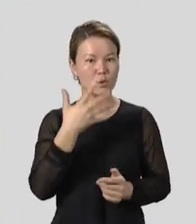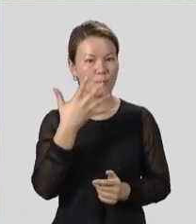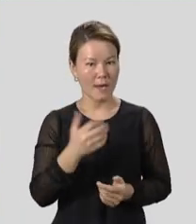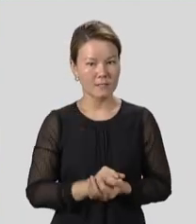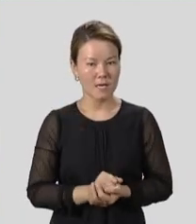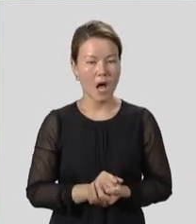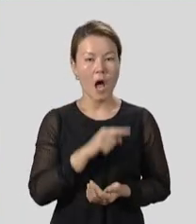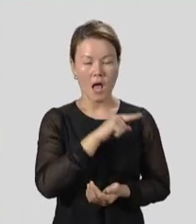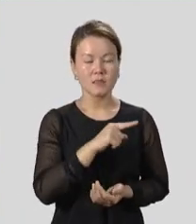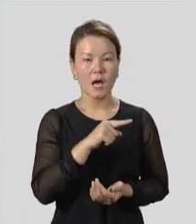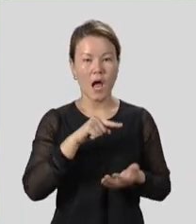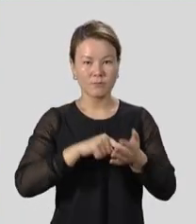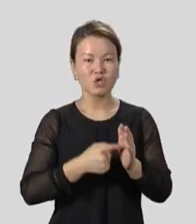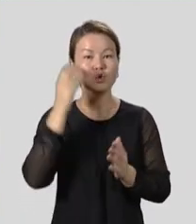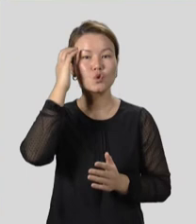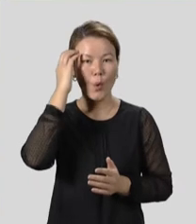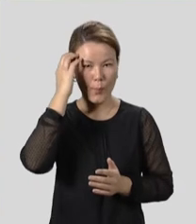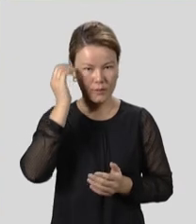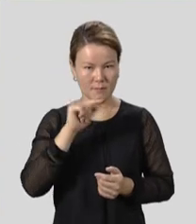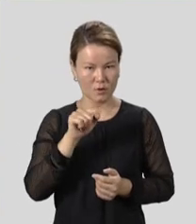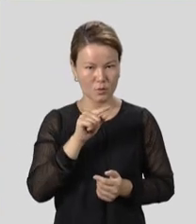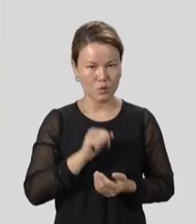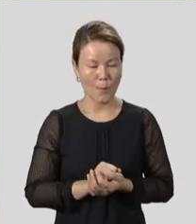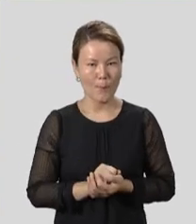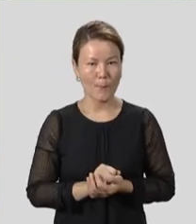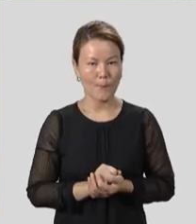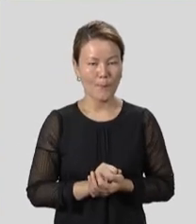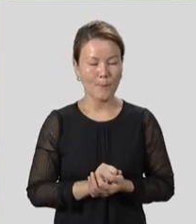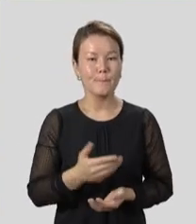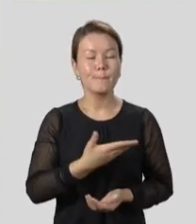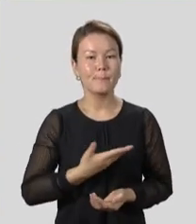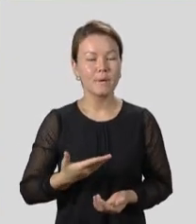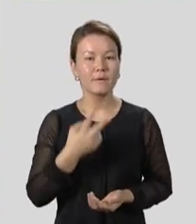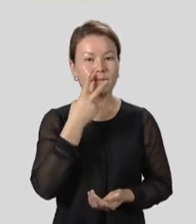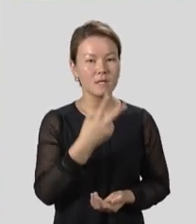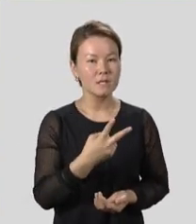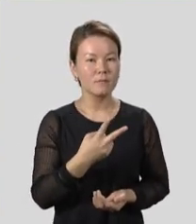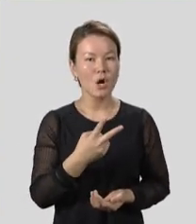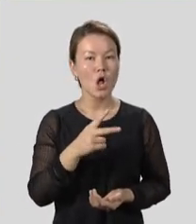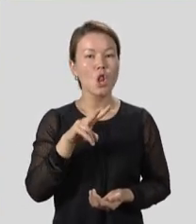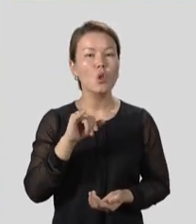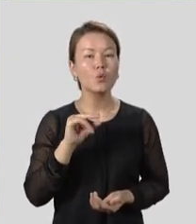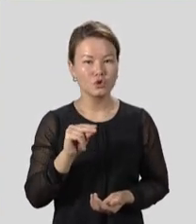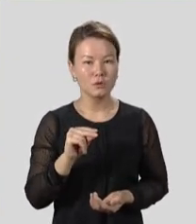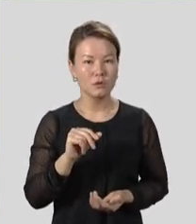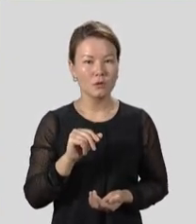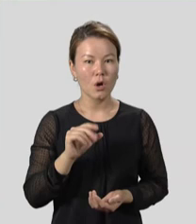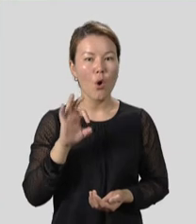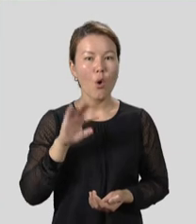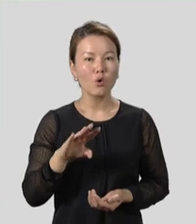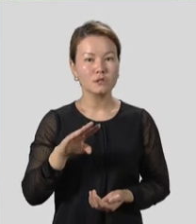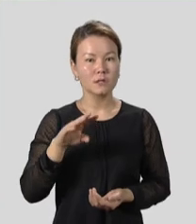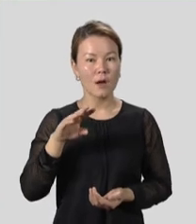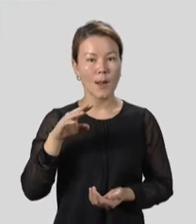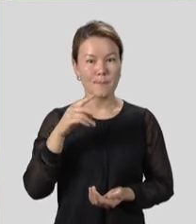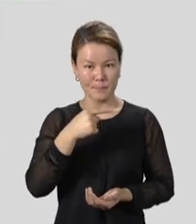Она отмечена темным кружком. И мы видим луч от